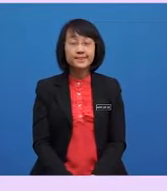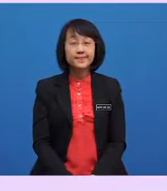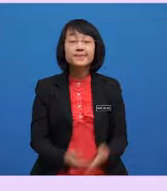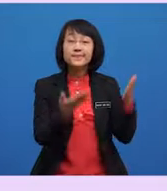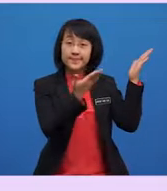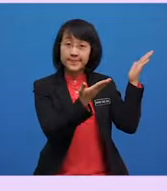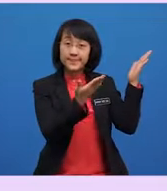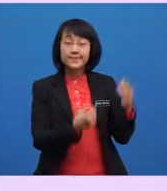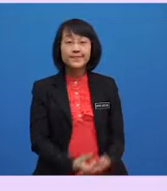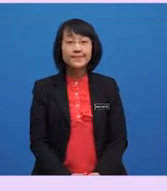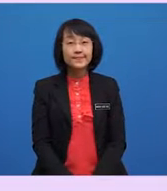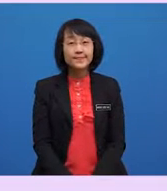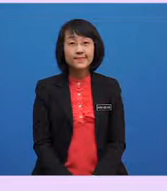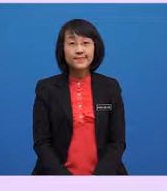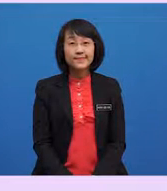Nyatakan